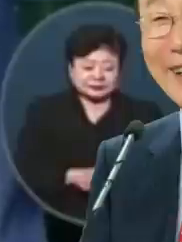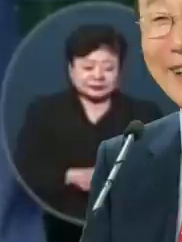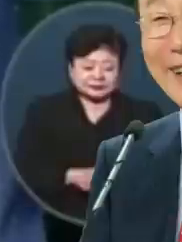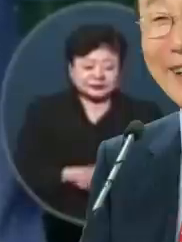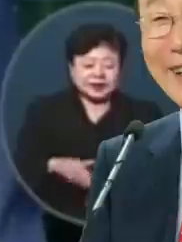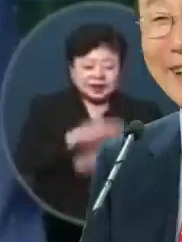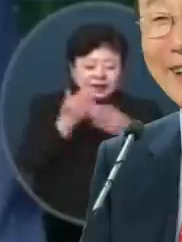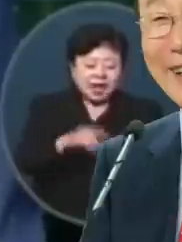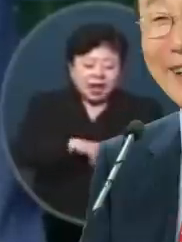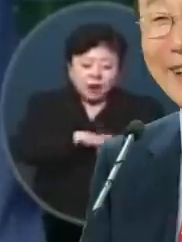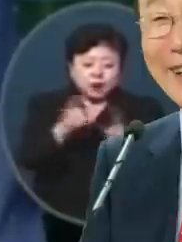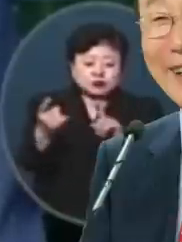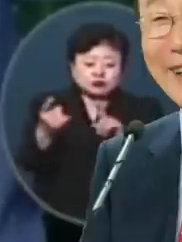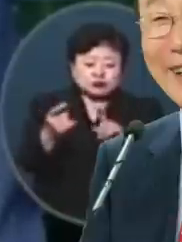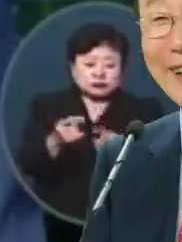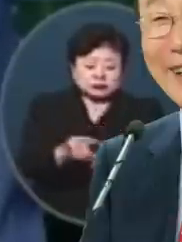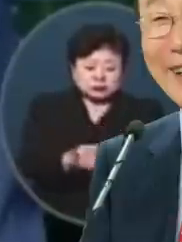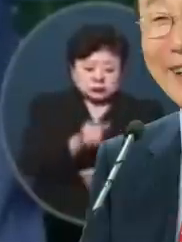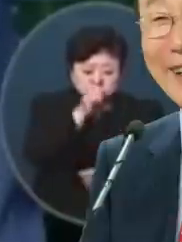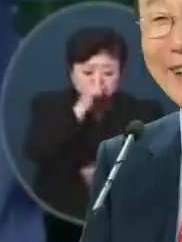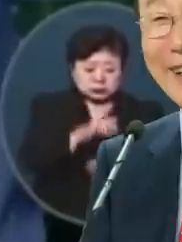다 낫는다고 해도 과언이 아닙니다.